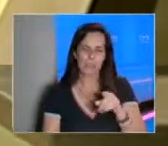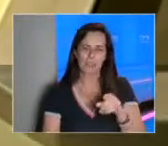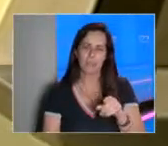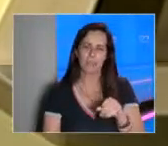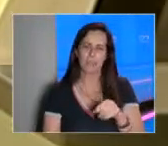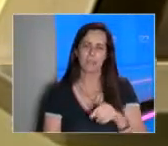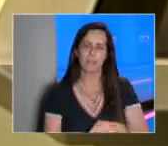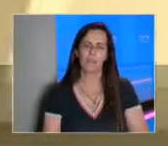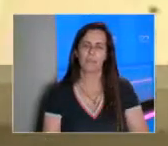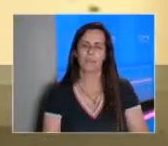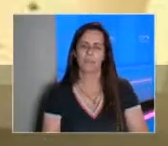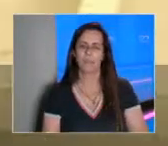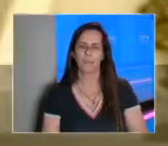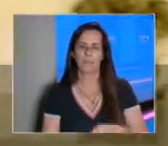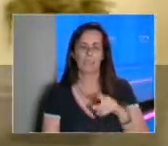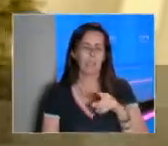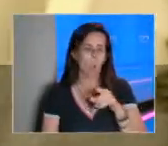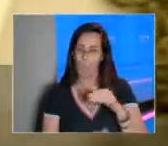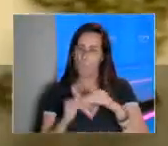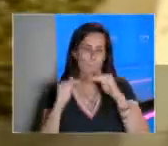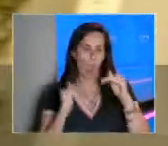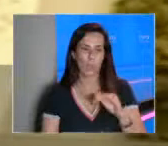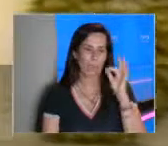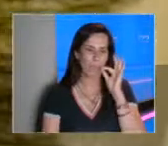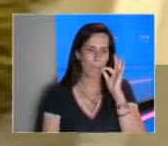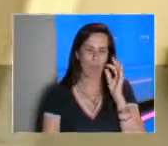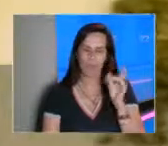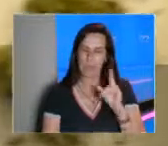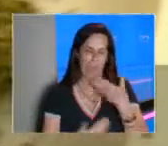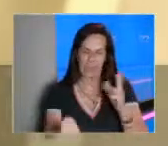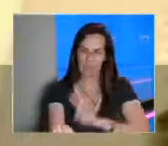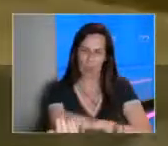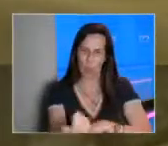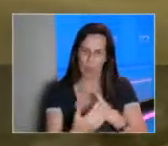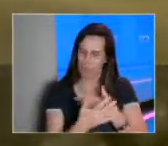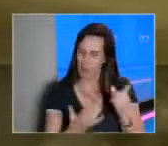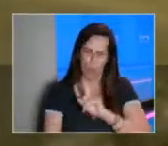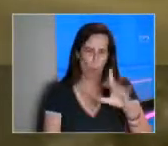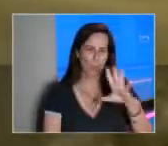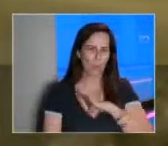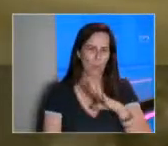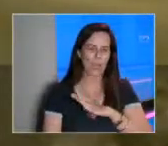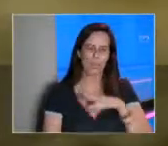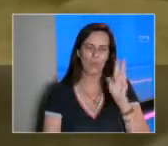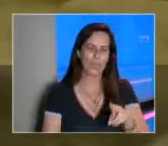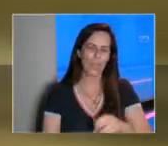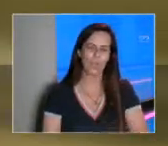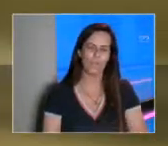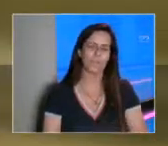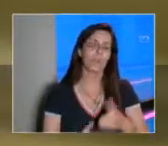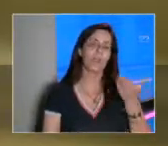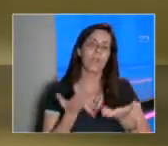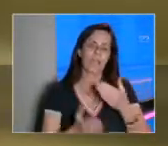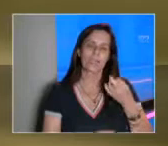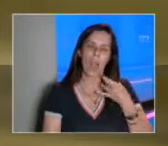חומר בין הפחות ממכרים והפחות מסוכנים שיש, בטח